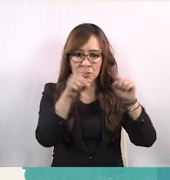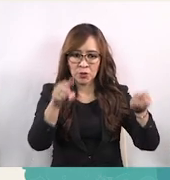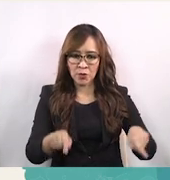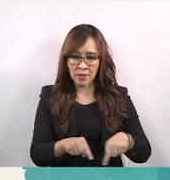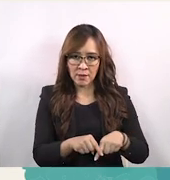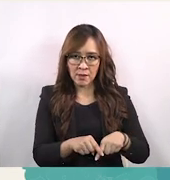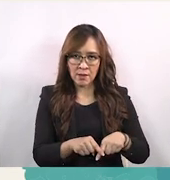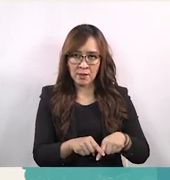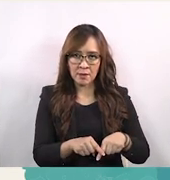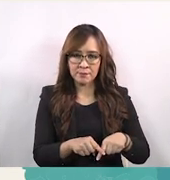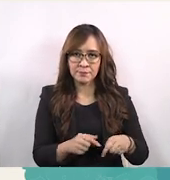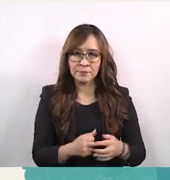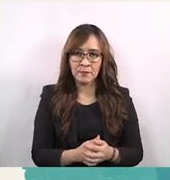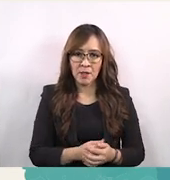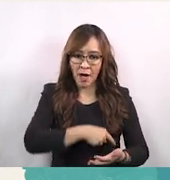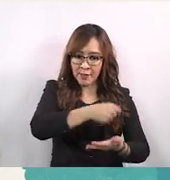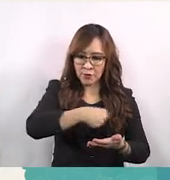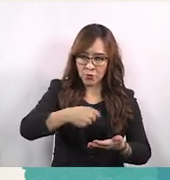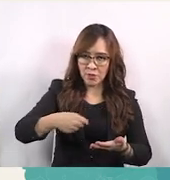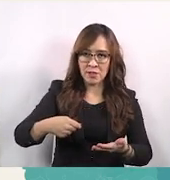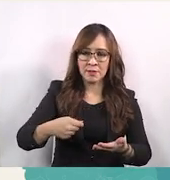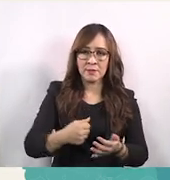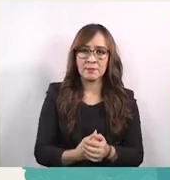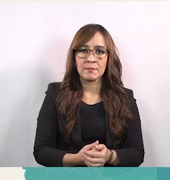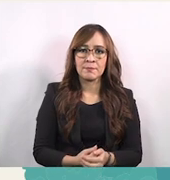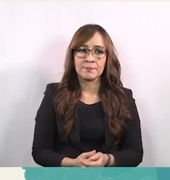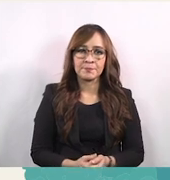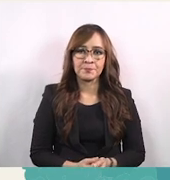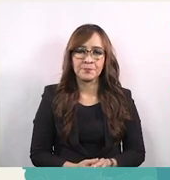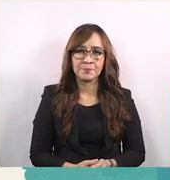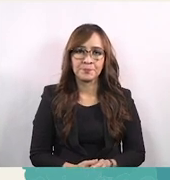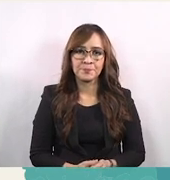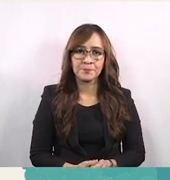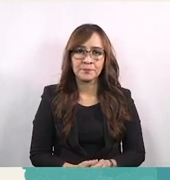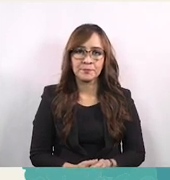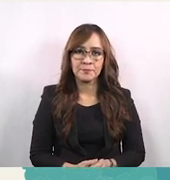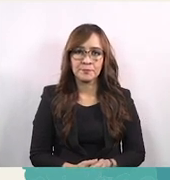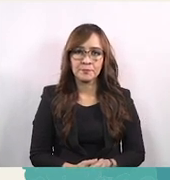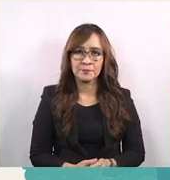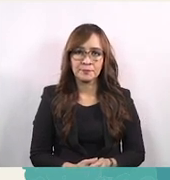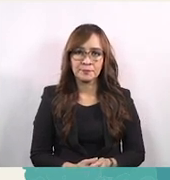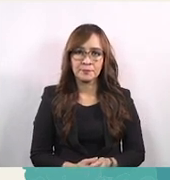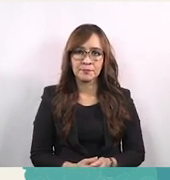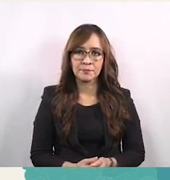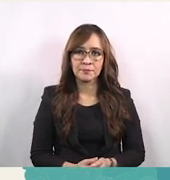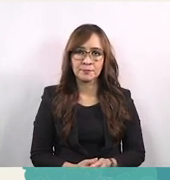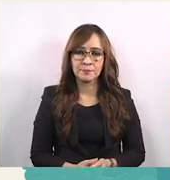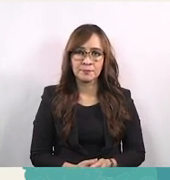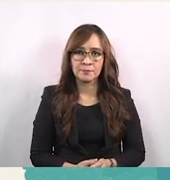dalam surat istrinya demikian maklum karena puasa dan seluruh nabot duduk paling depan di antara rakyat jahat